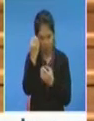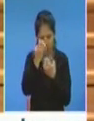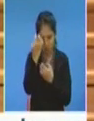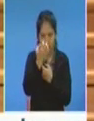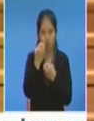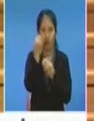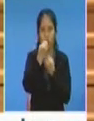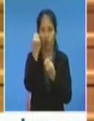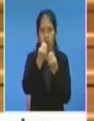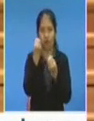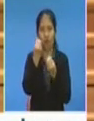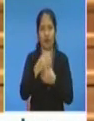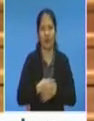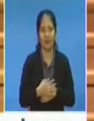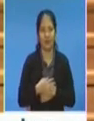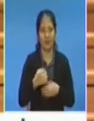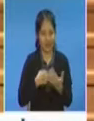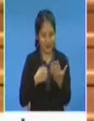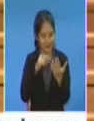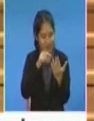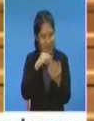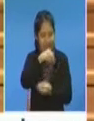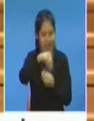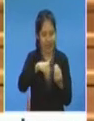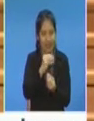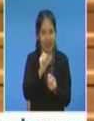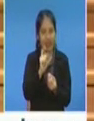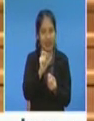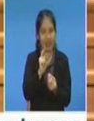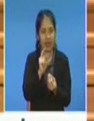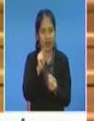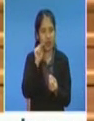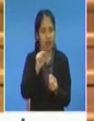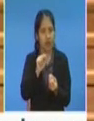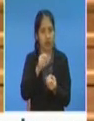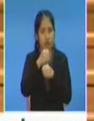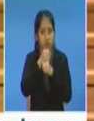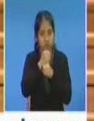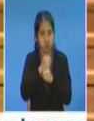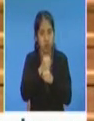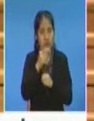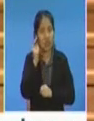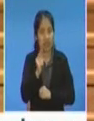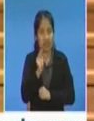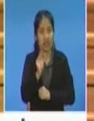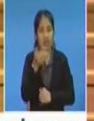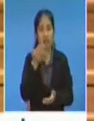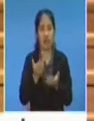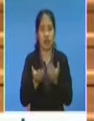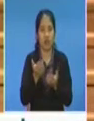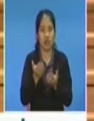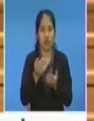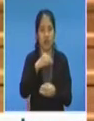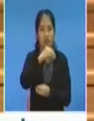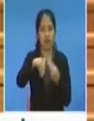ว่ามันจะเป็นเศรษฐกิจของผู้สูงวัยหรือเศรษฐกิจที่เกี่ยวข้องกับผู้สูงวัย